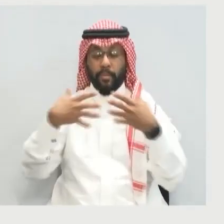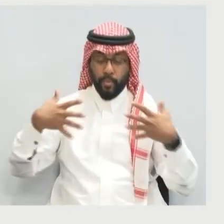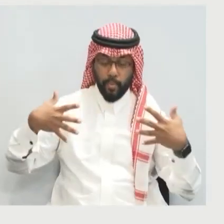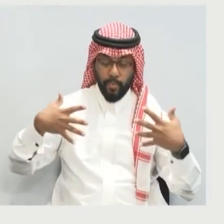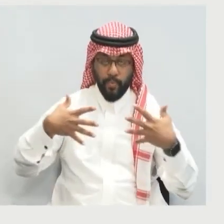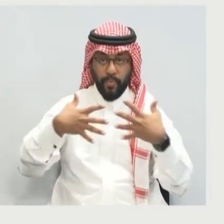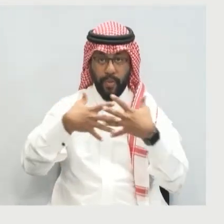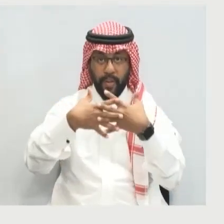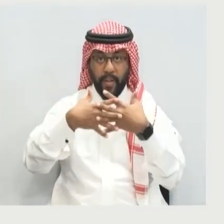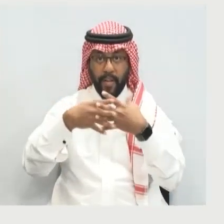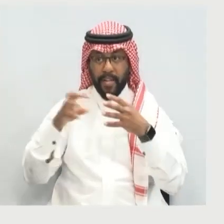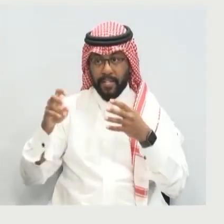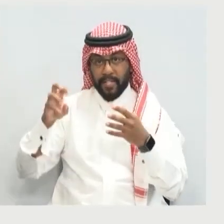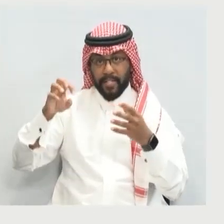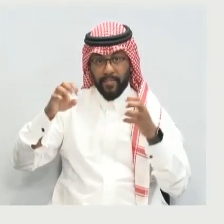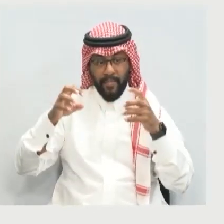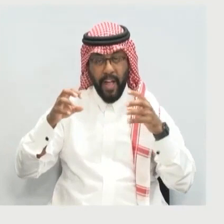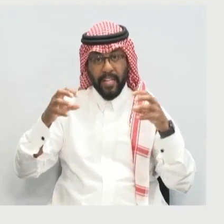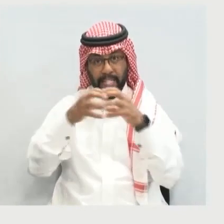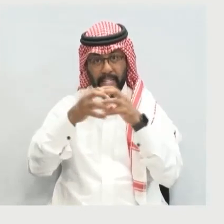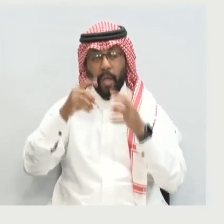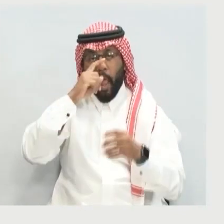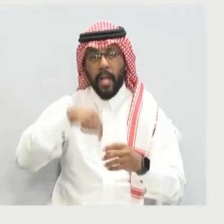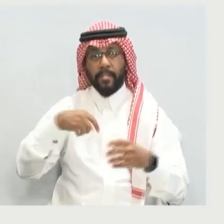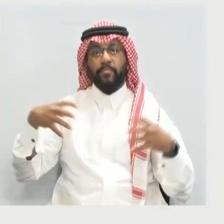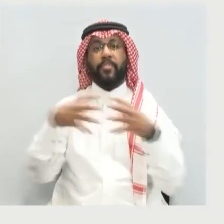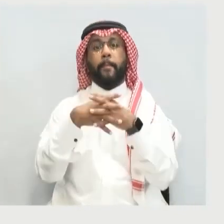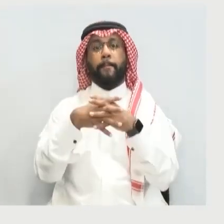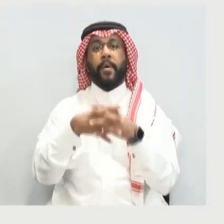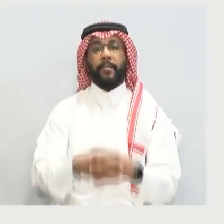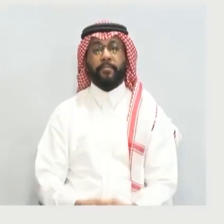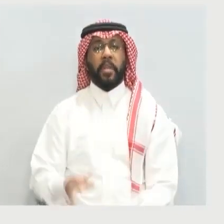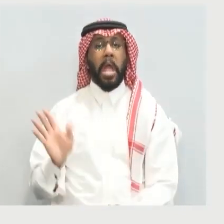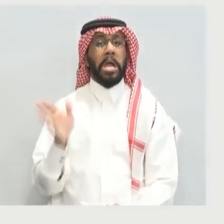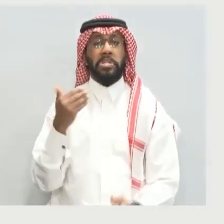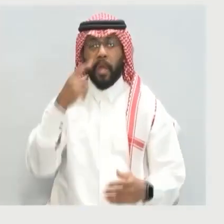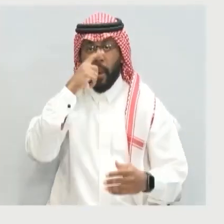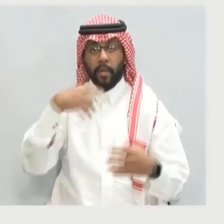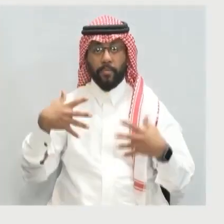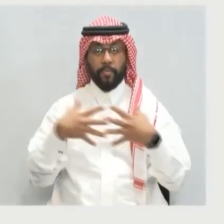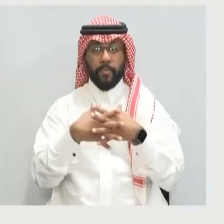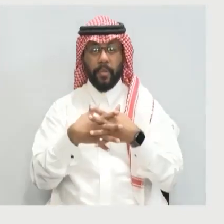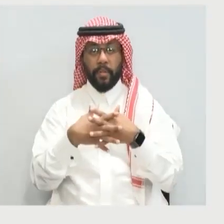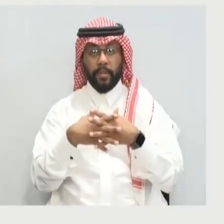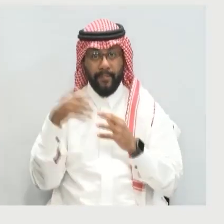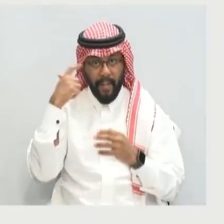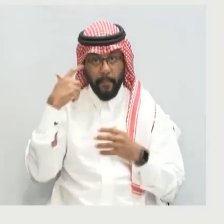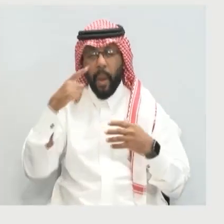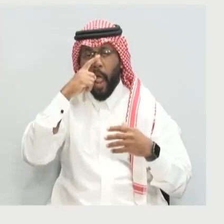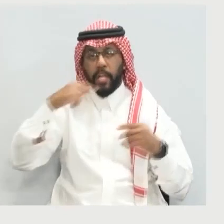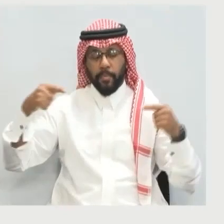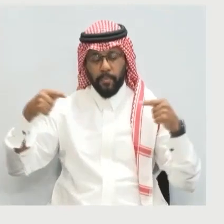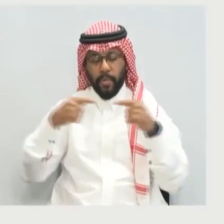تتصادم الذرات او الايونات او الجزيئات المواد المتفاعله يقصد فيها هذه الانواع الثلاثه واحده منها يجب ان